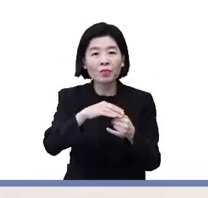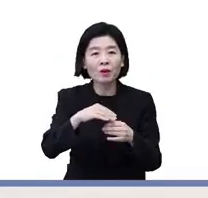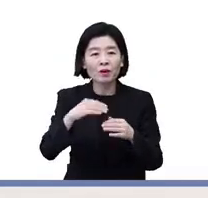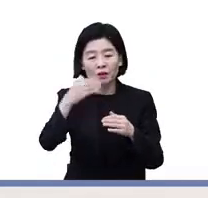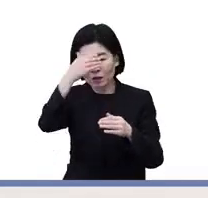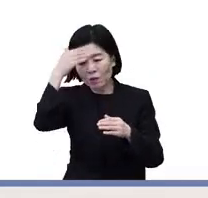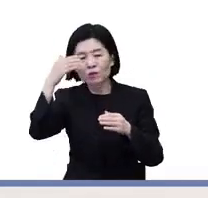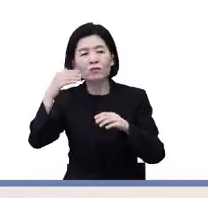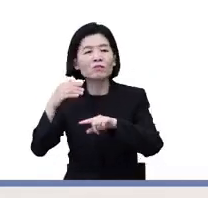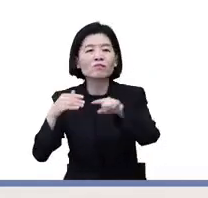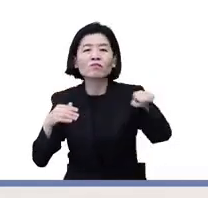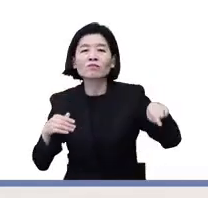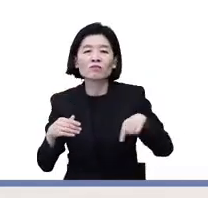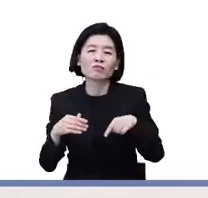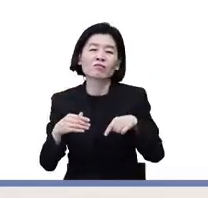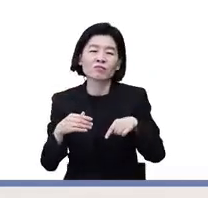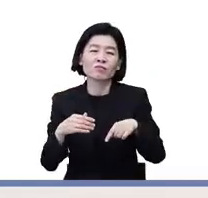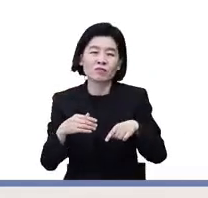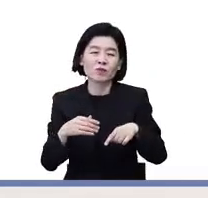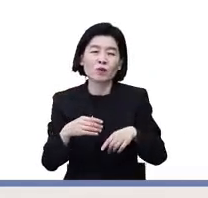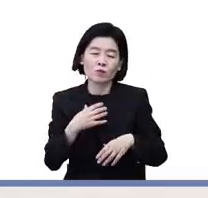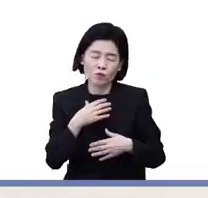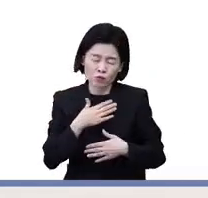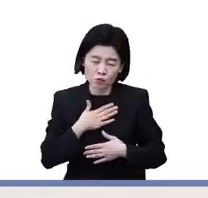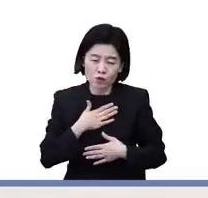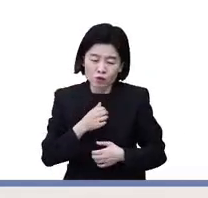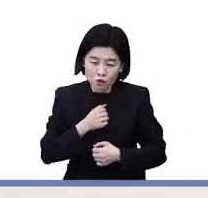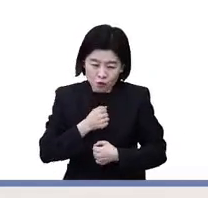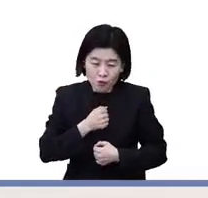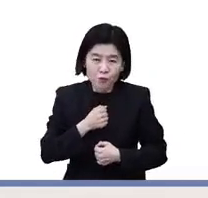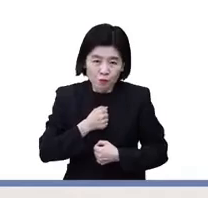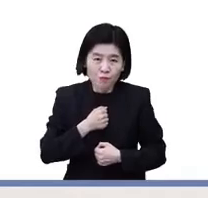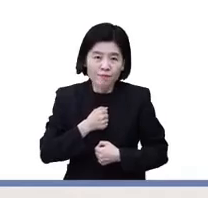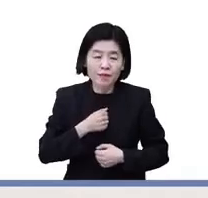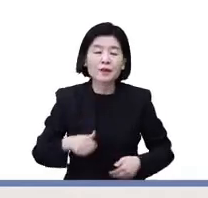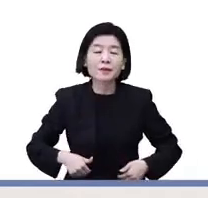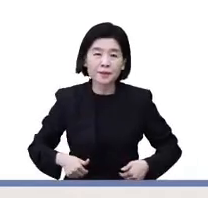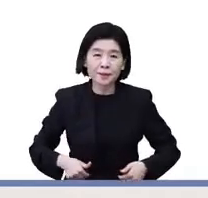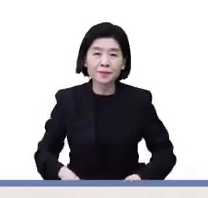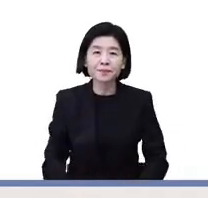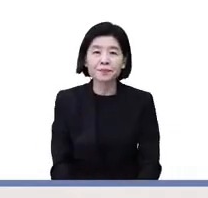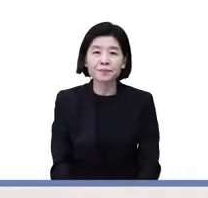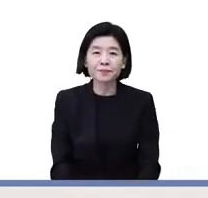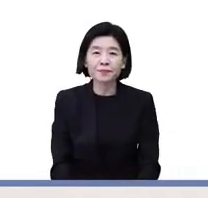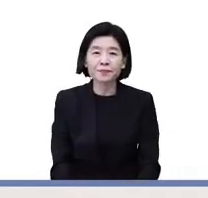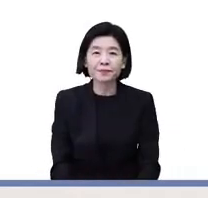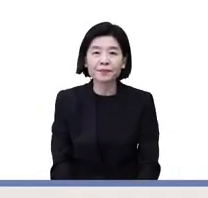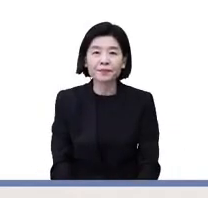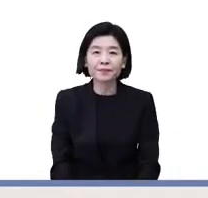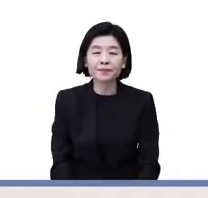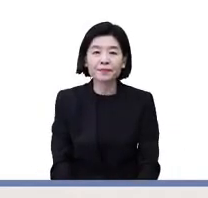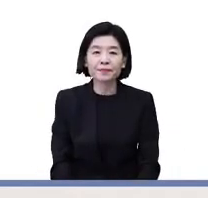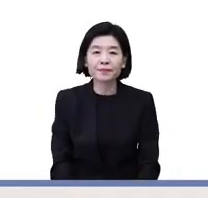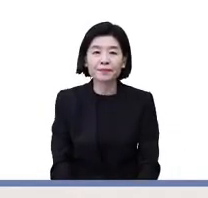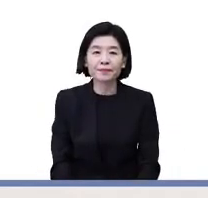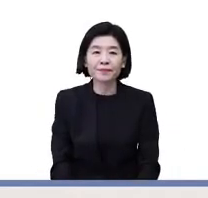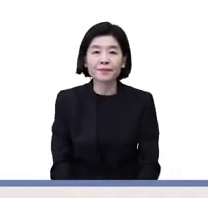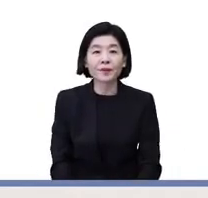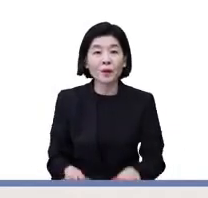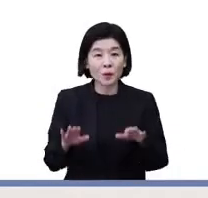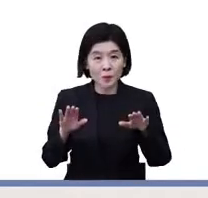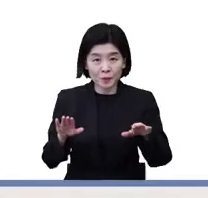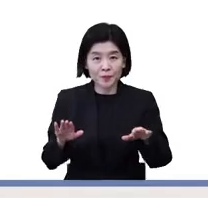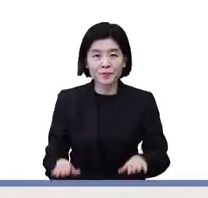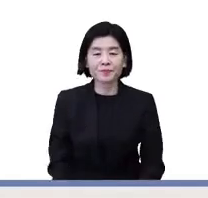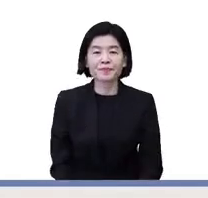그래서 우리가 많이 조심을 해야 되는 좀 특징적인 현상이다 해서 제가 소개를 좀 드렸습니다. 그래서 오늘